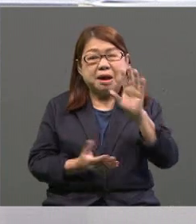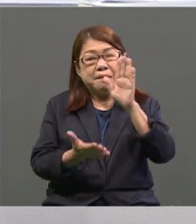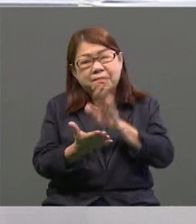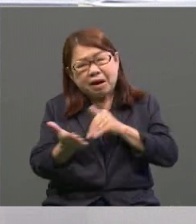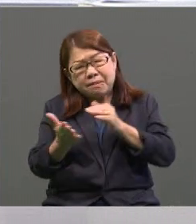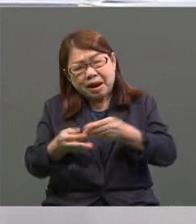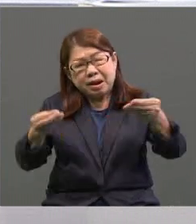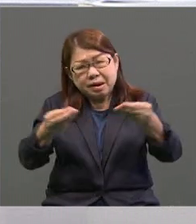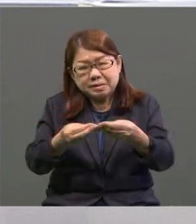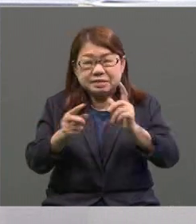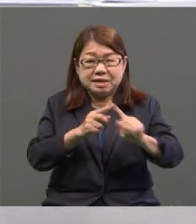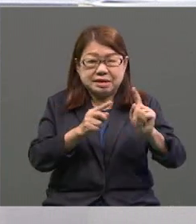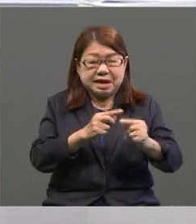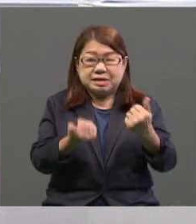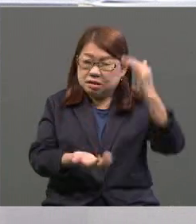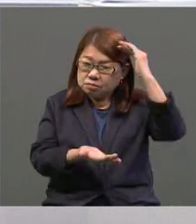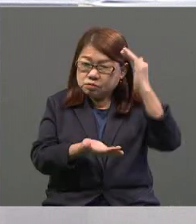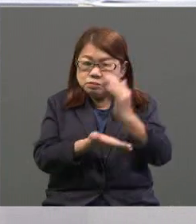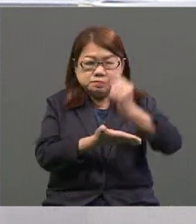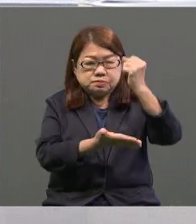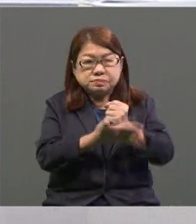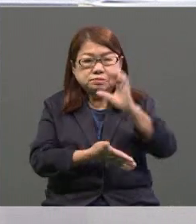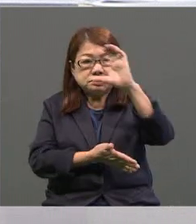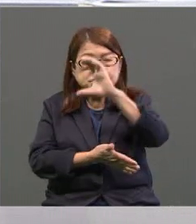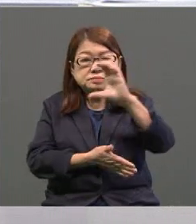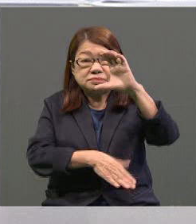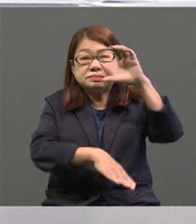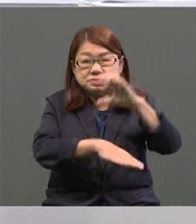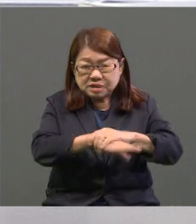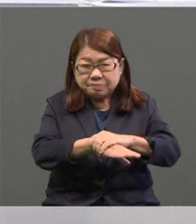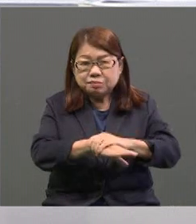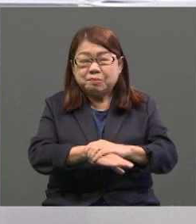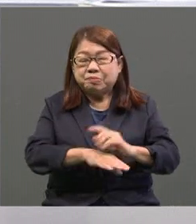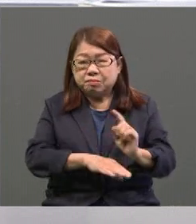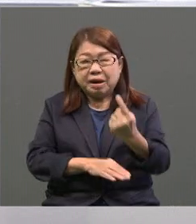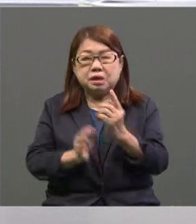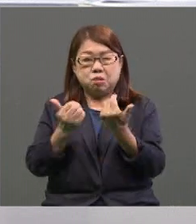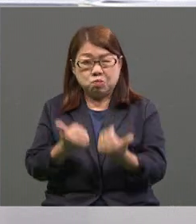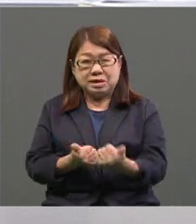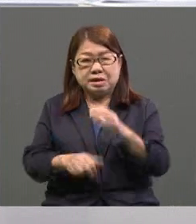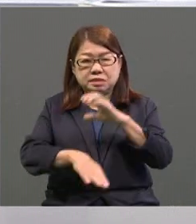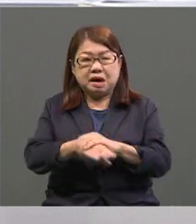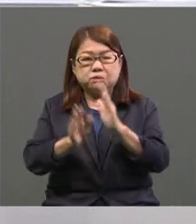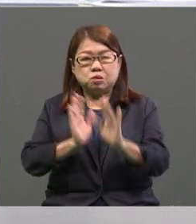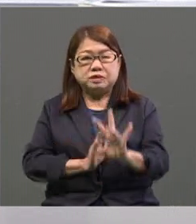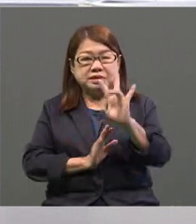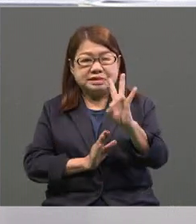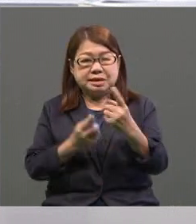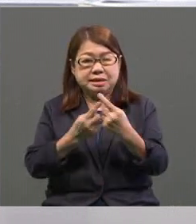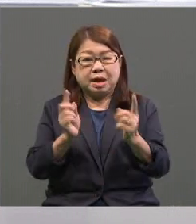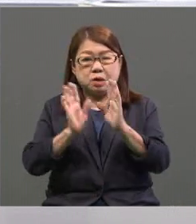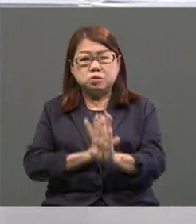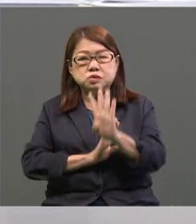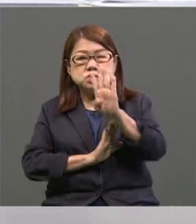ตำรวจออกหมายจับผู้ต้องหาเพิ่มเติมเรารายงานไป 2วันที่ผ่านมาล็อตล่าสุดนี้ 7คนทีนี้ 4ใน 7เนี่ย